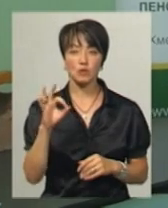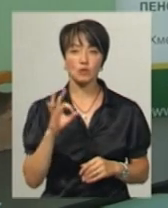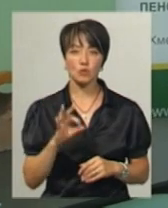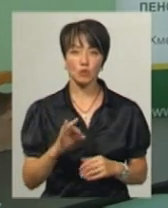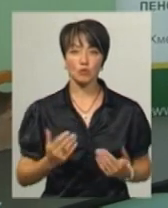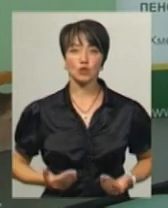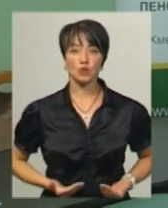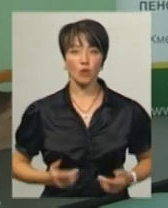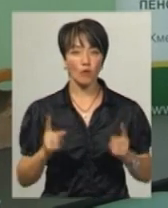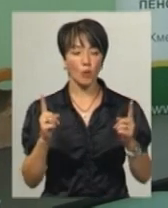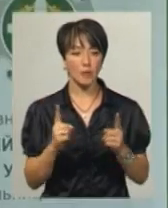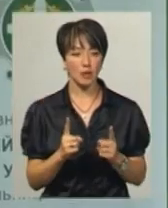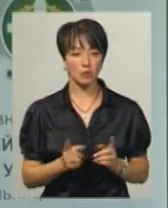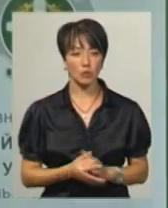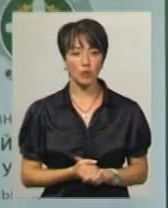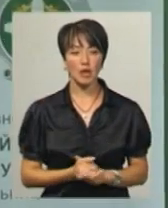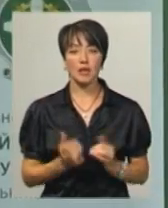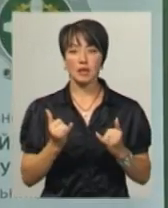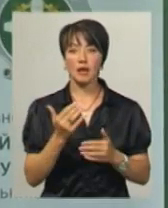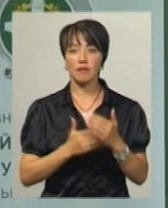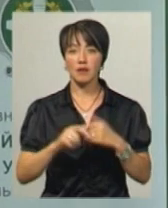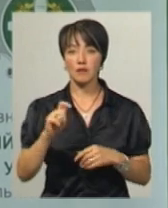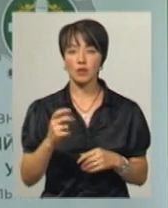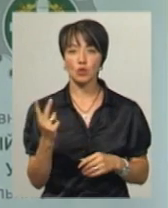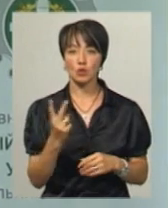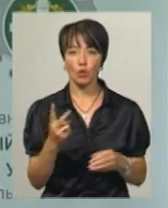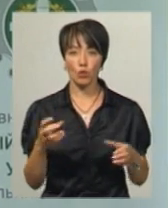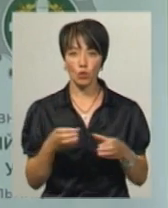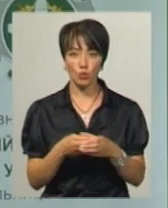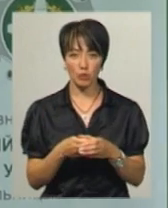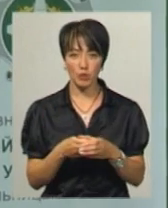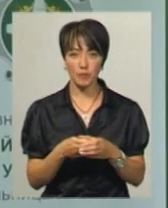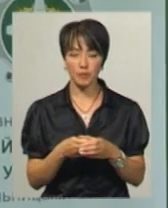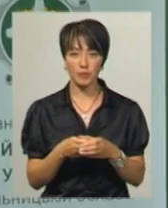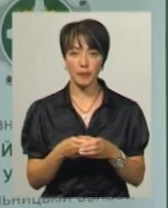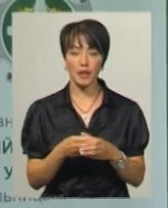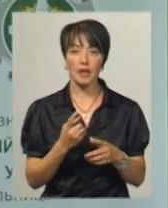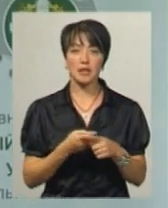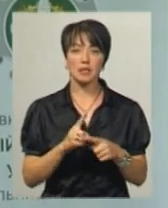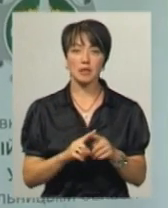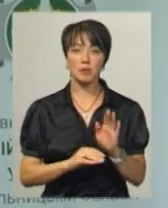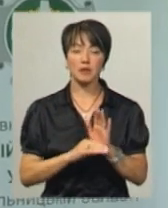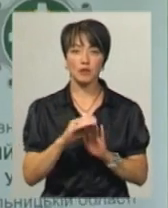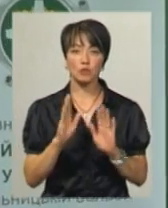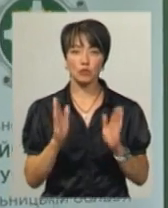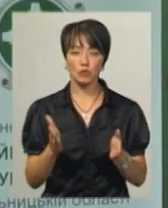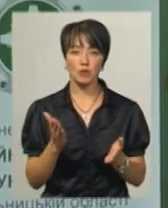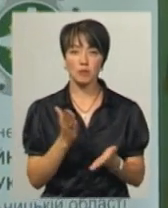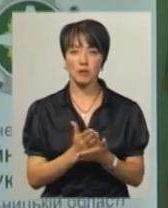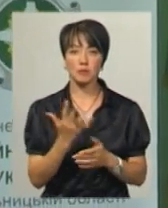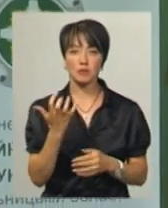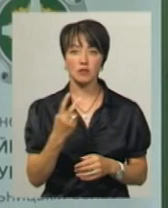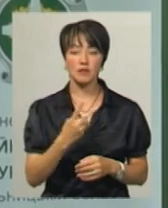прожиткового мінімуму. Для інвалідів війни другої групи це підвищення буде становити